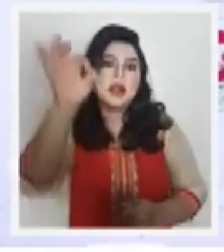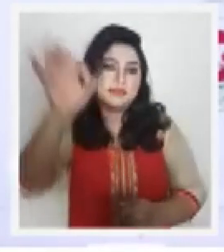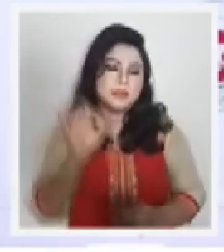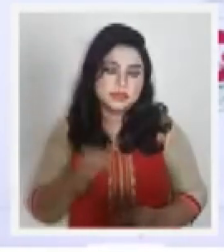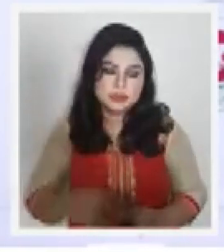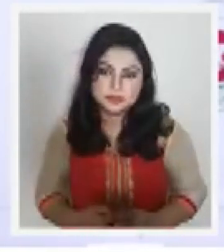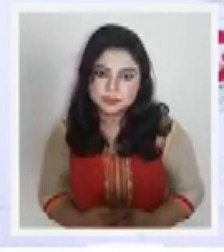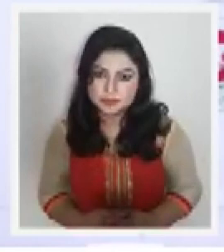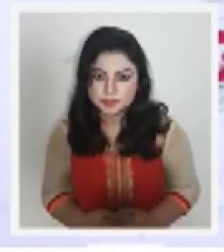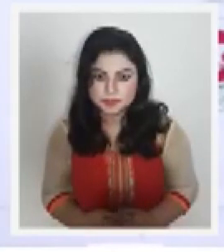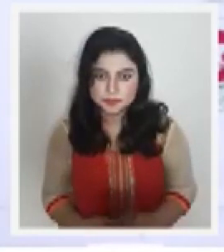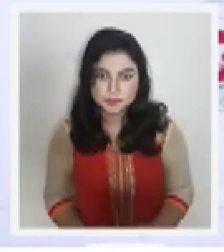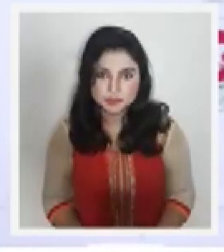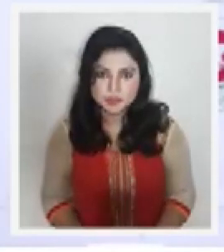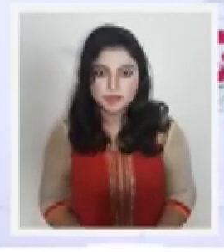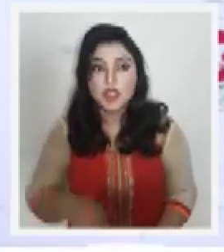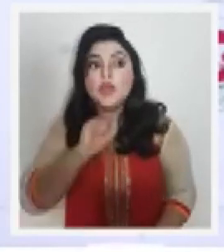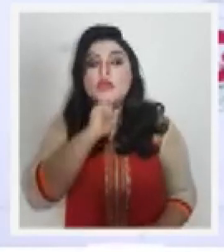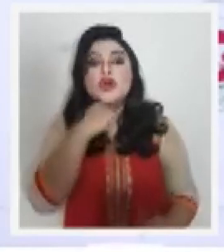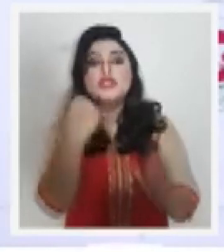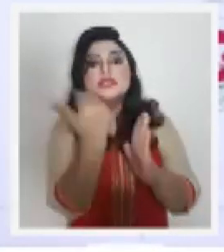79.20%, এবং নারী 722 জন,